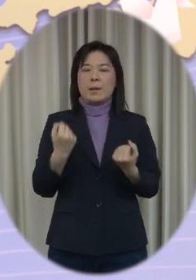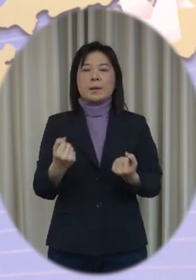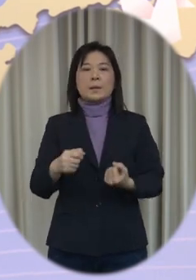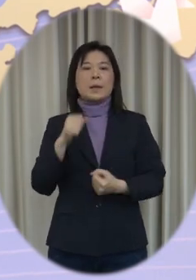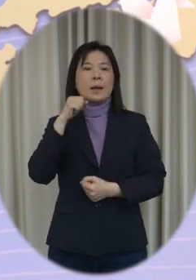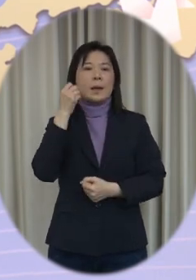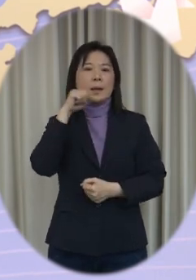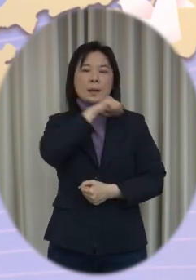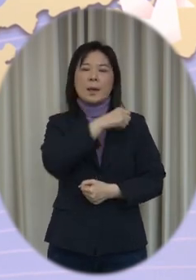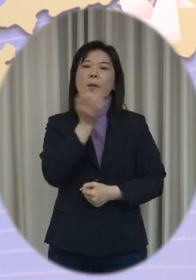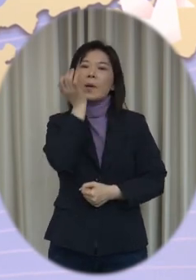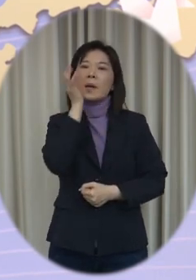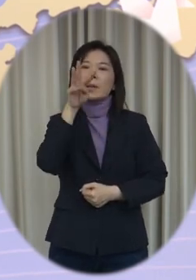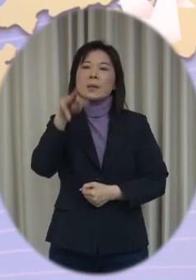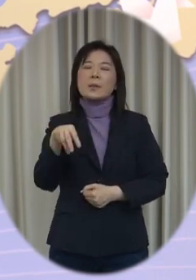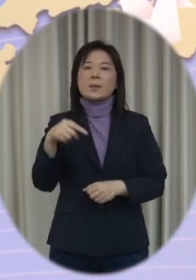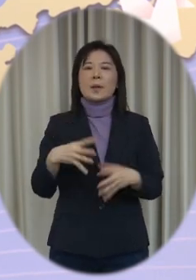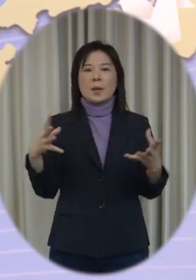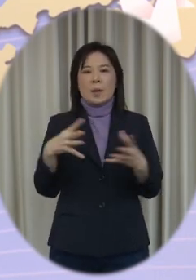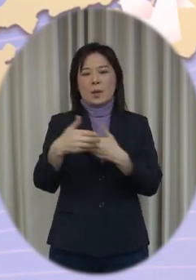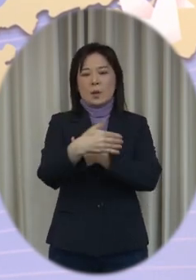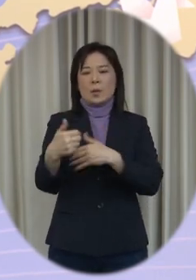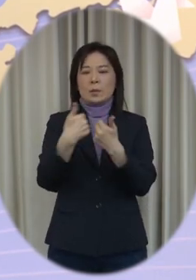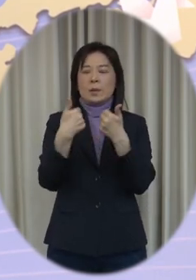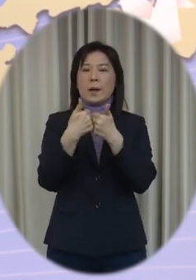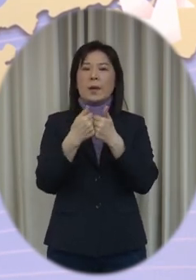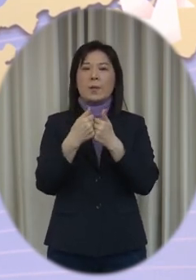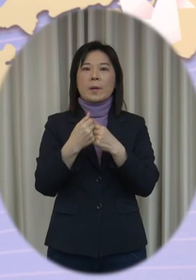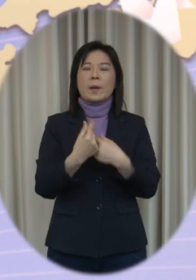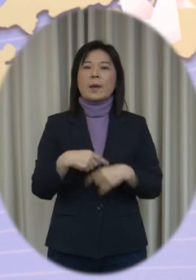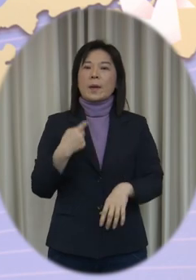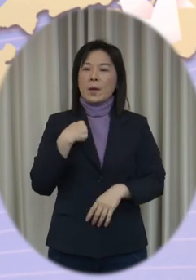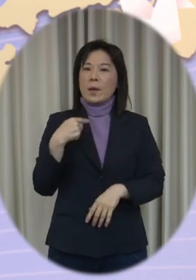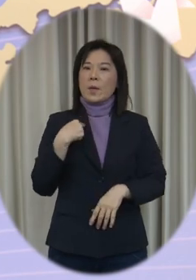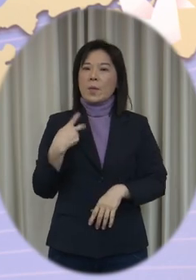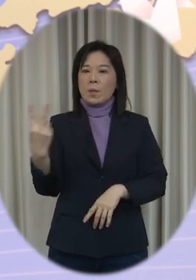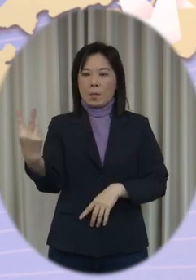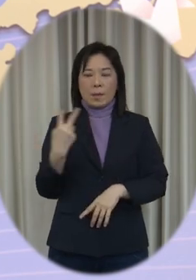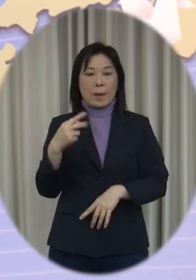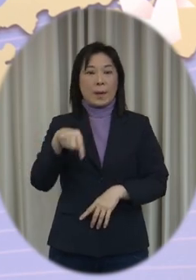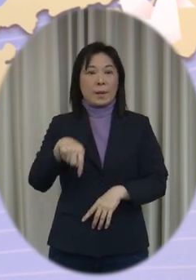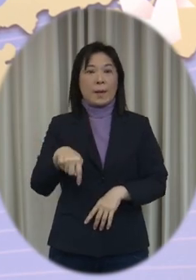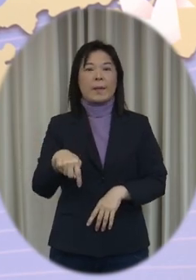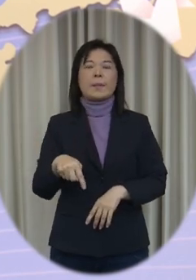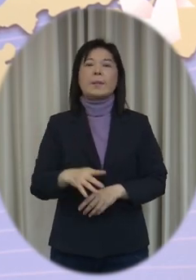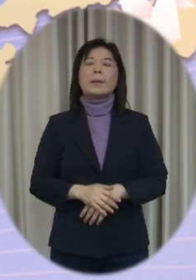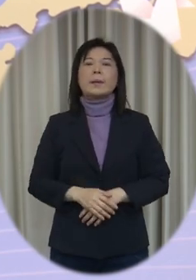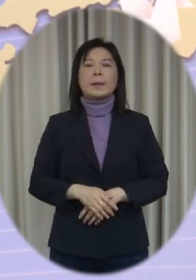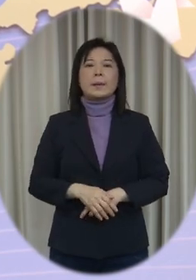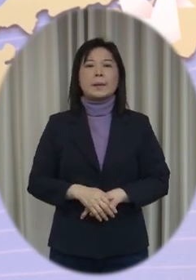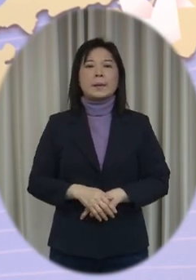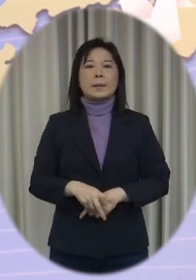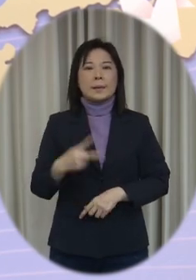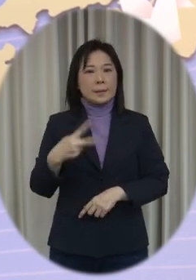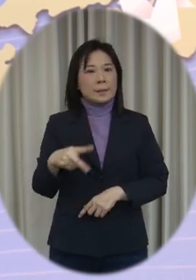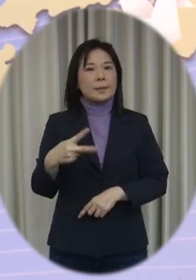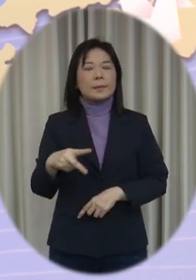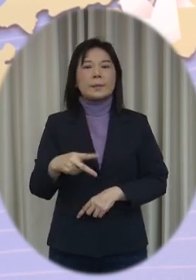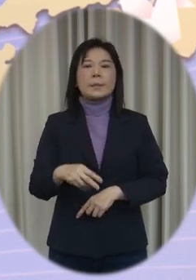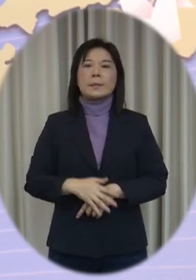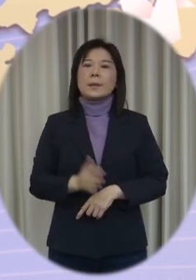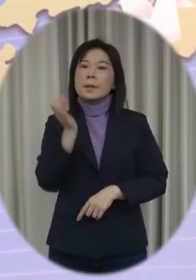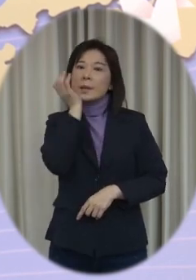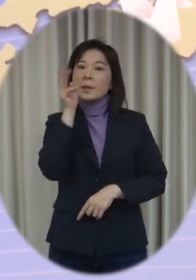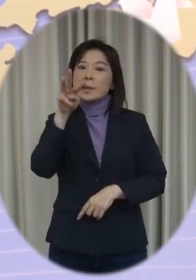会，包括我在内，共有2位出席今天的仪式，以及我也要以石